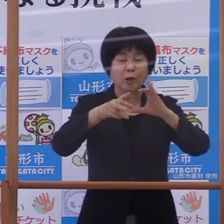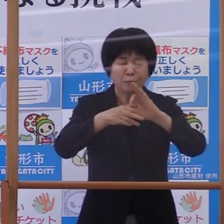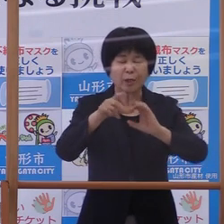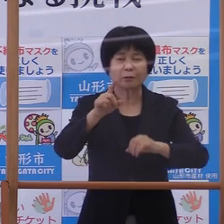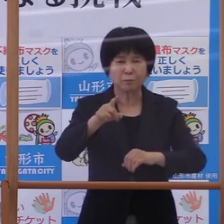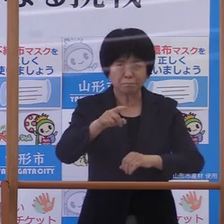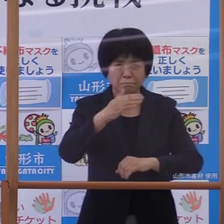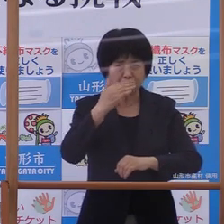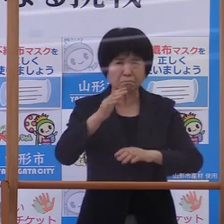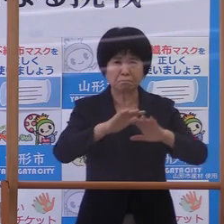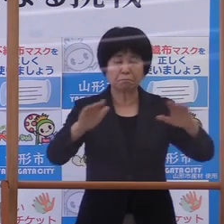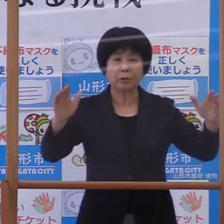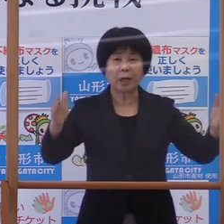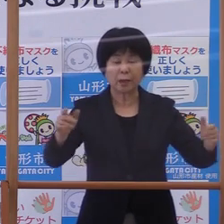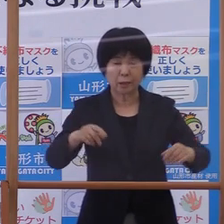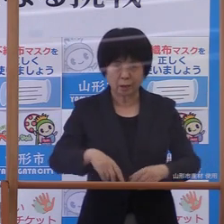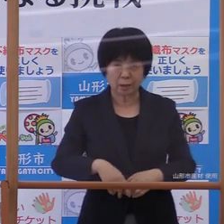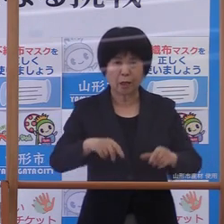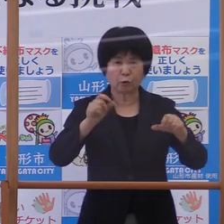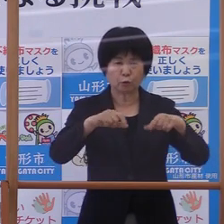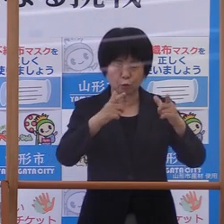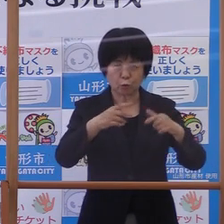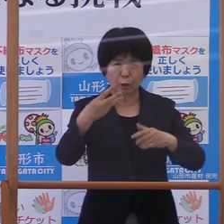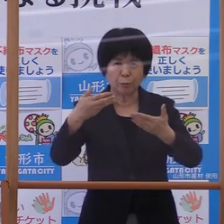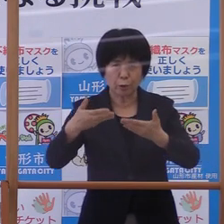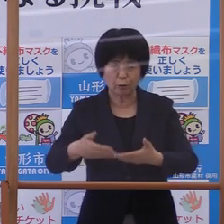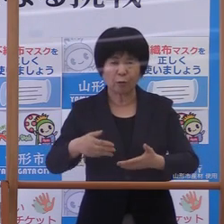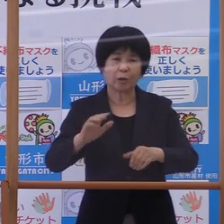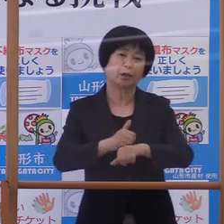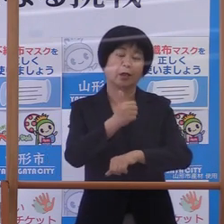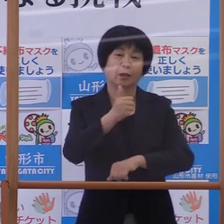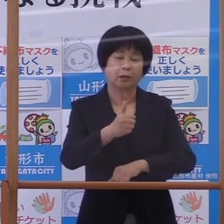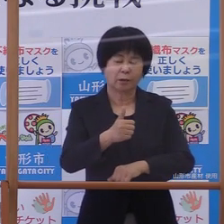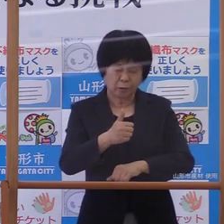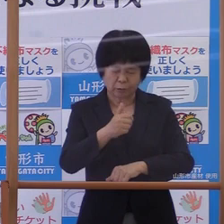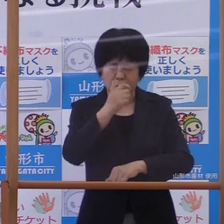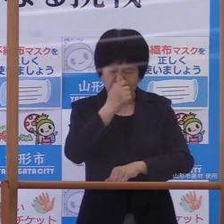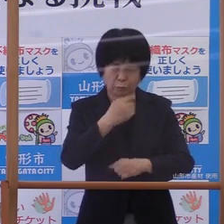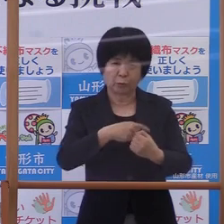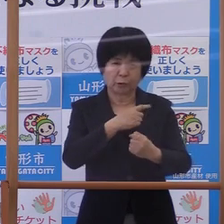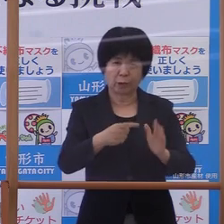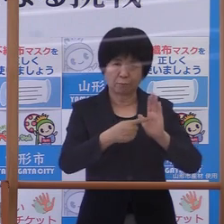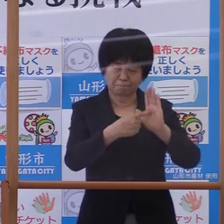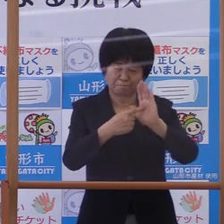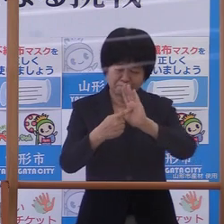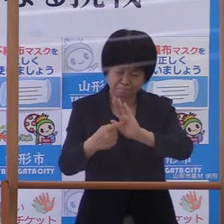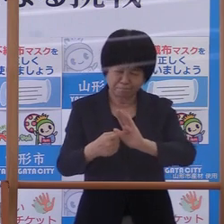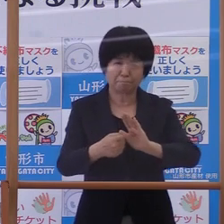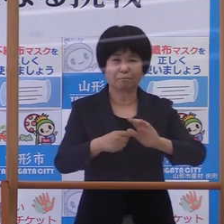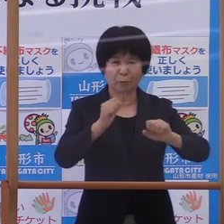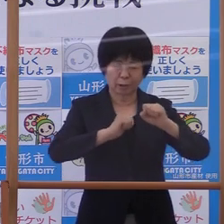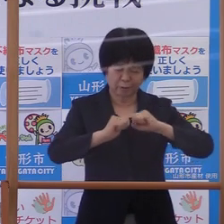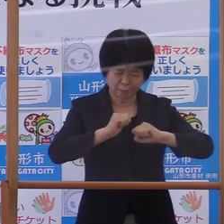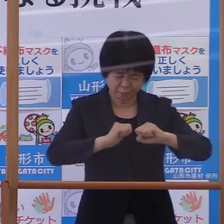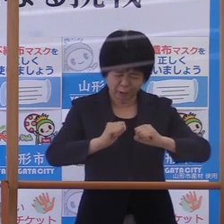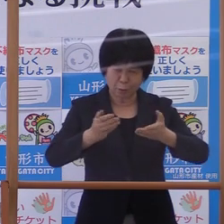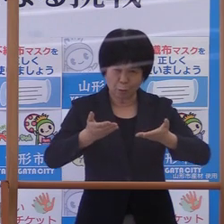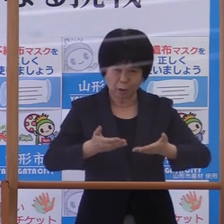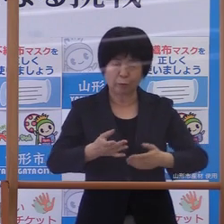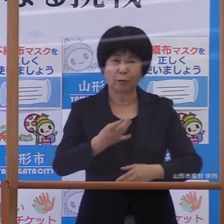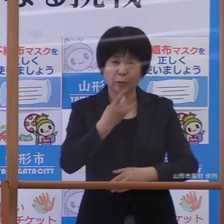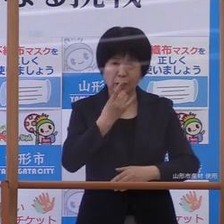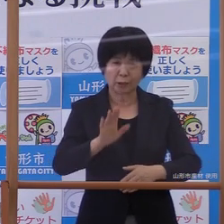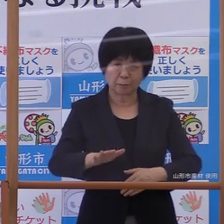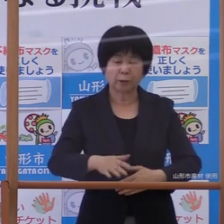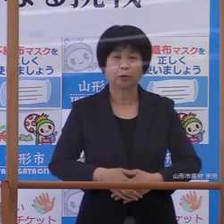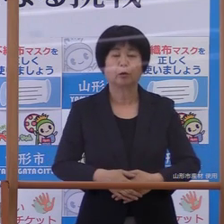舞台で鈴木選手、三浦選手が持てる力を存分に発揮して活躍されることを大いに期待しております。